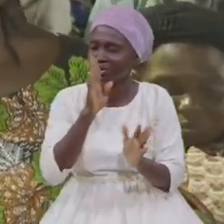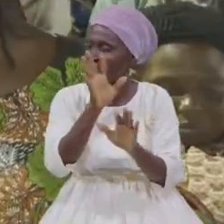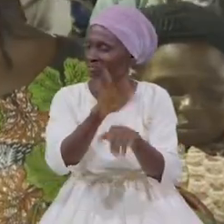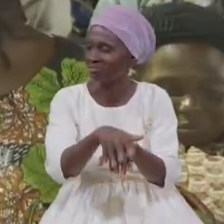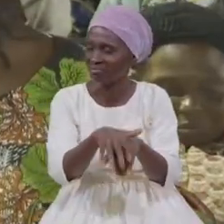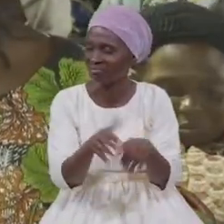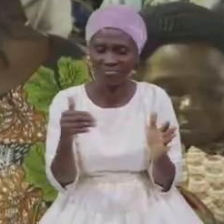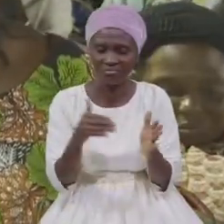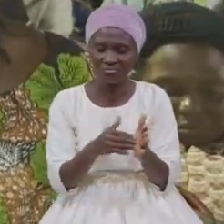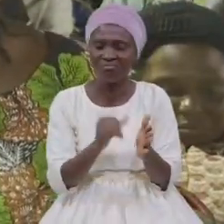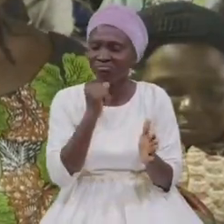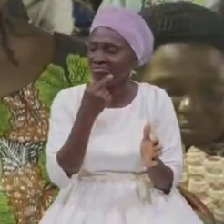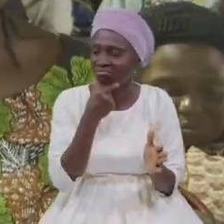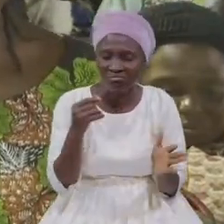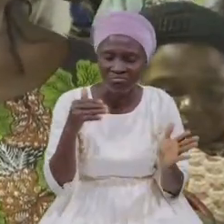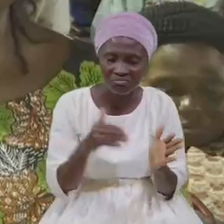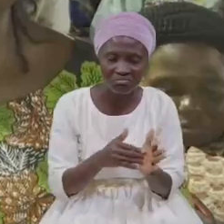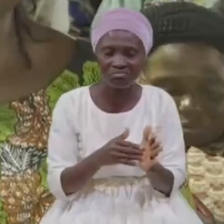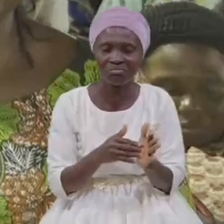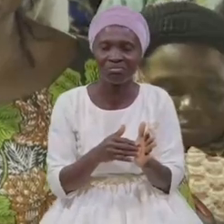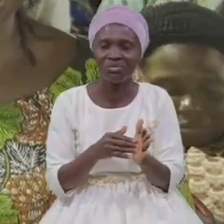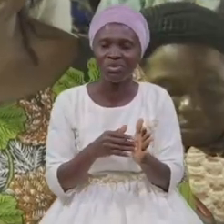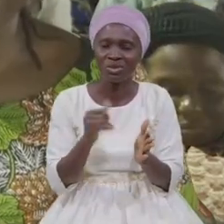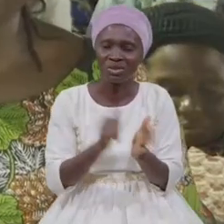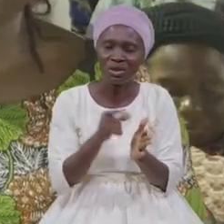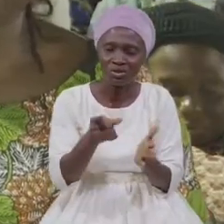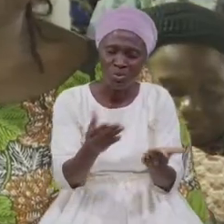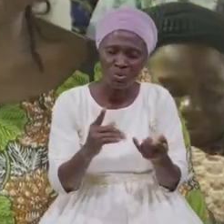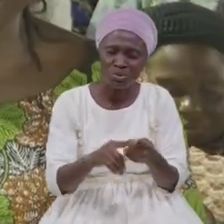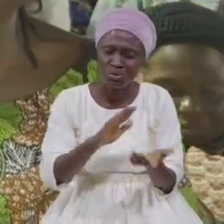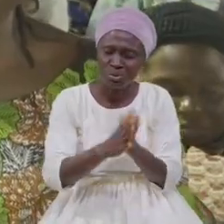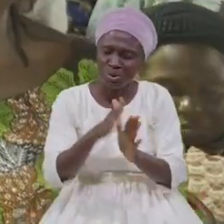un faux hypocrite fréquenteur d'église.